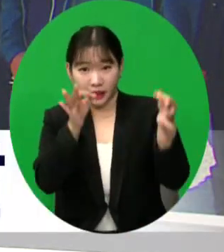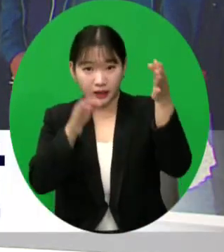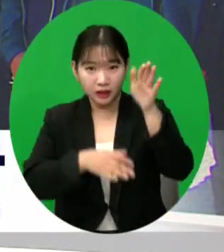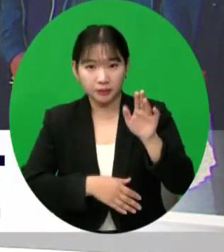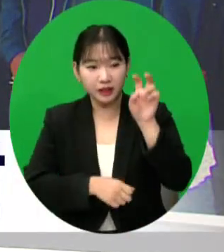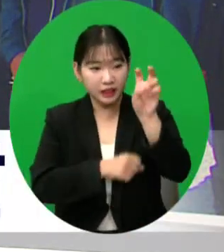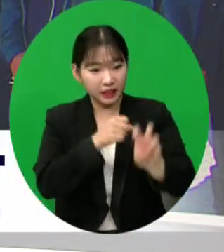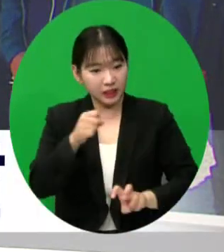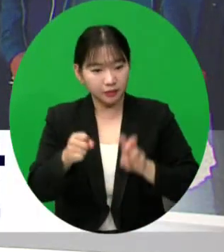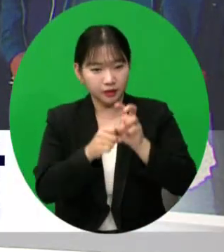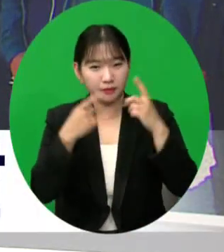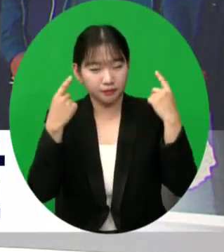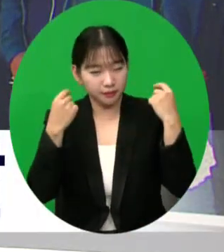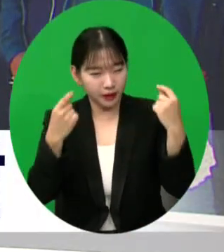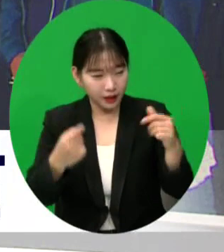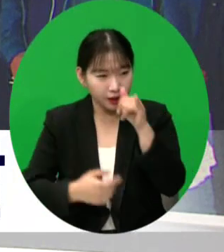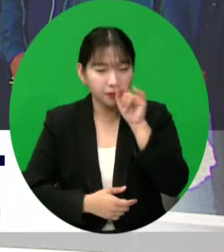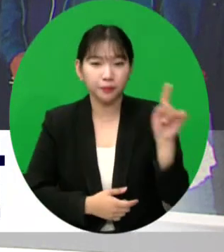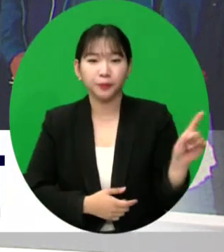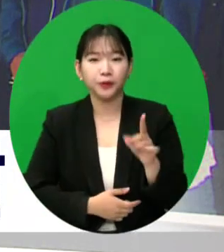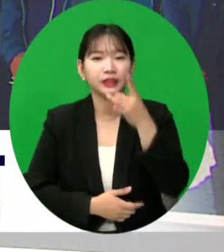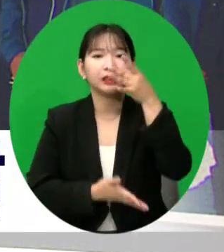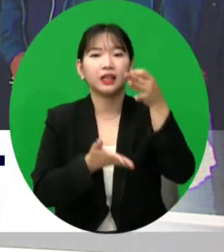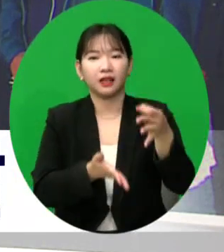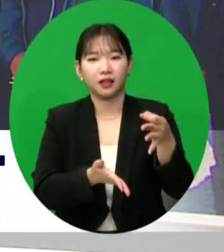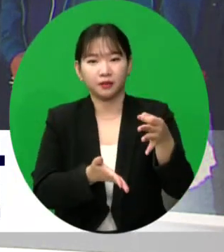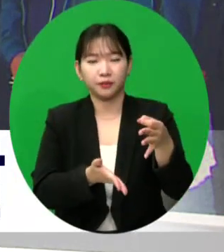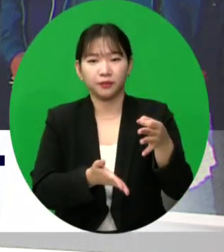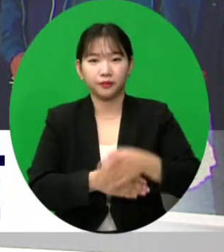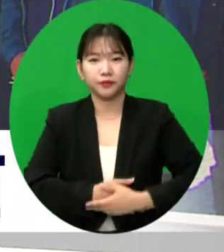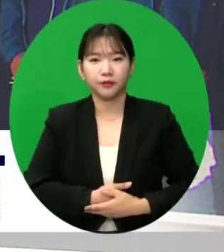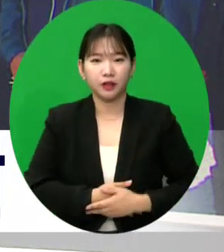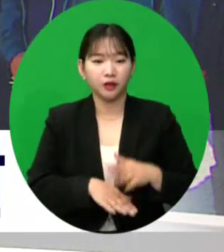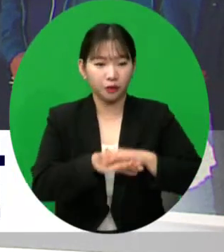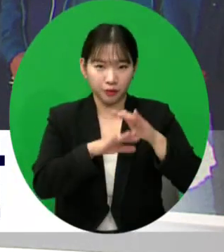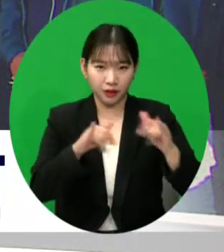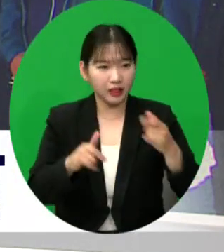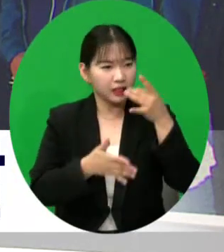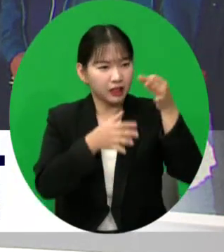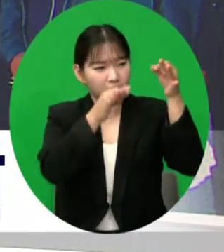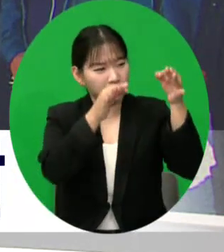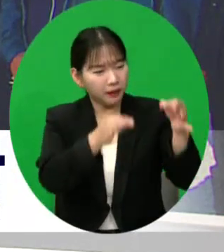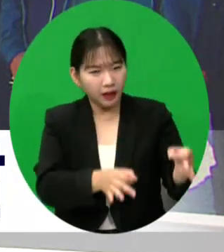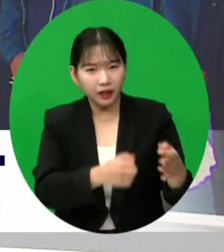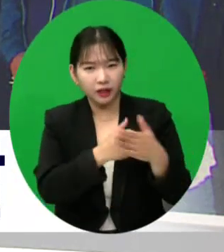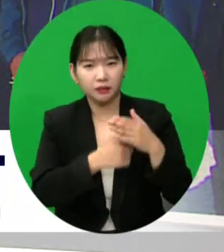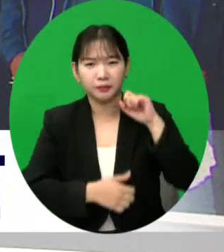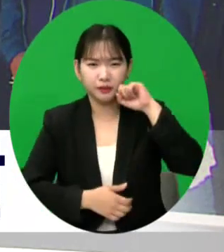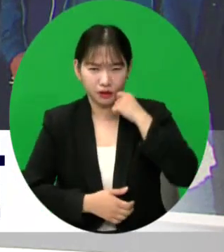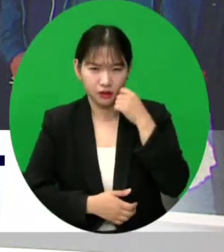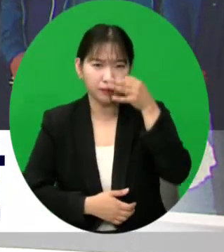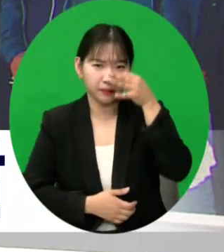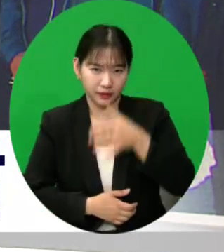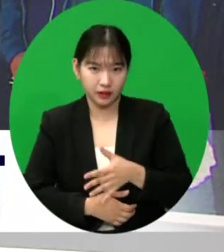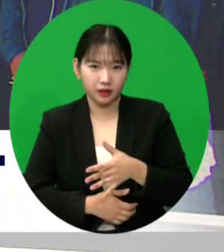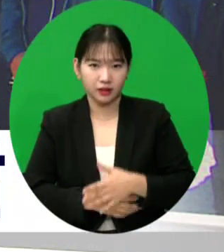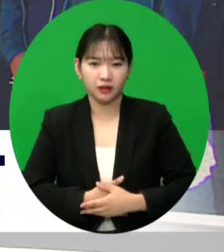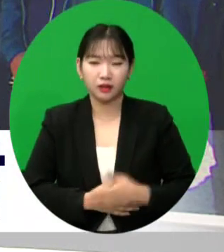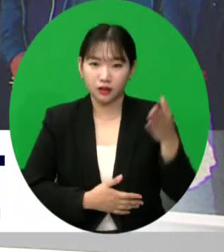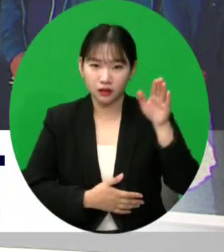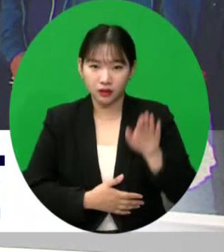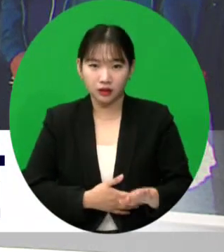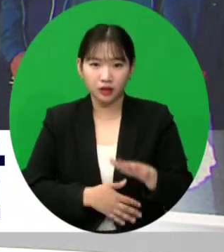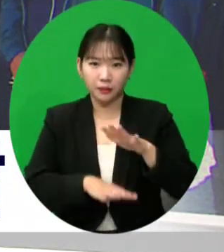20년째 그대로인 것이 있습니다. 바로 쌀값인데요. 농민들은 쌀값 하락 등으로 어려움을 겪고 있습니다.